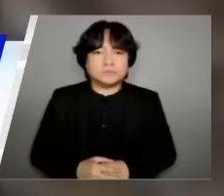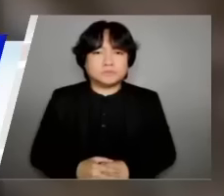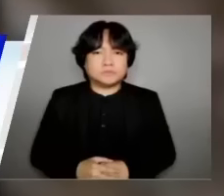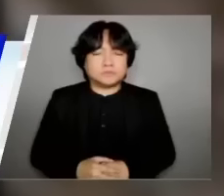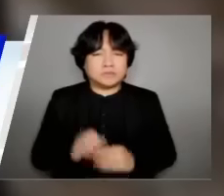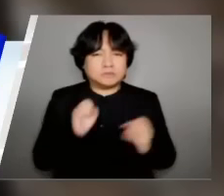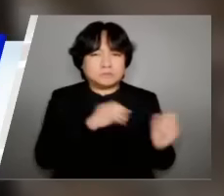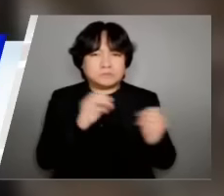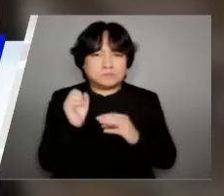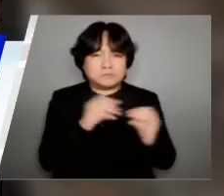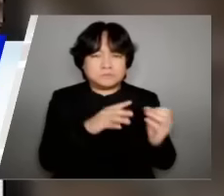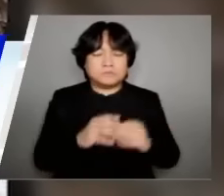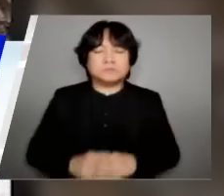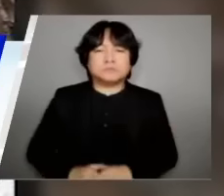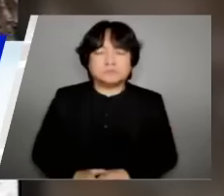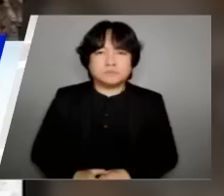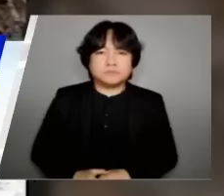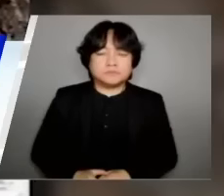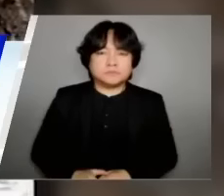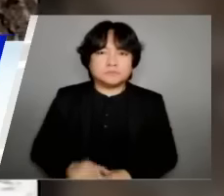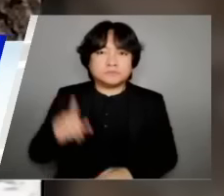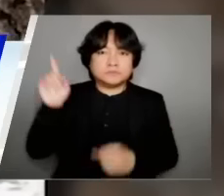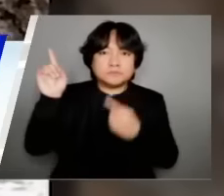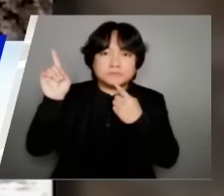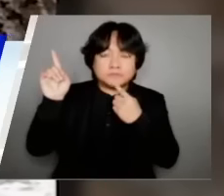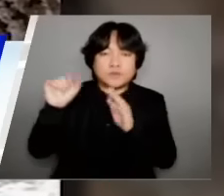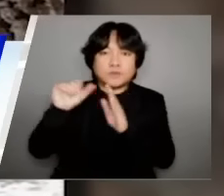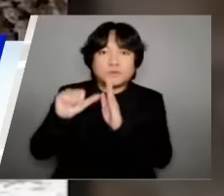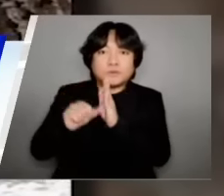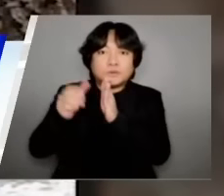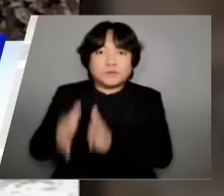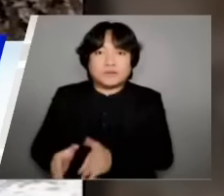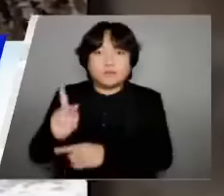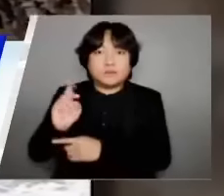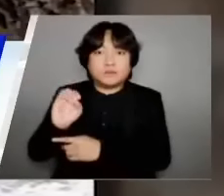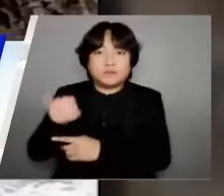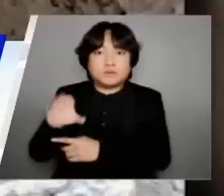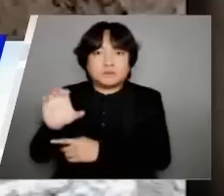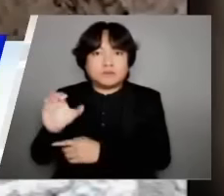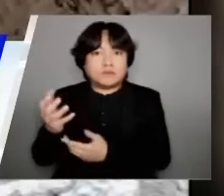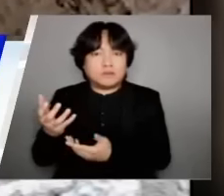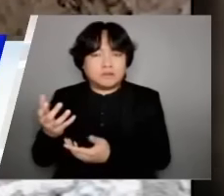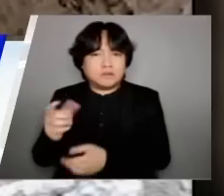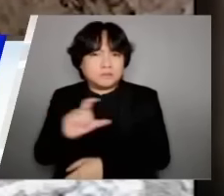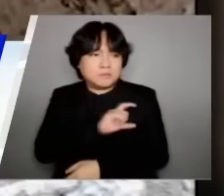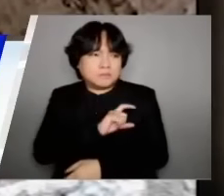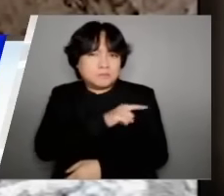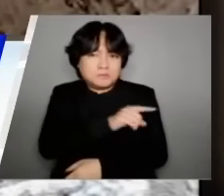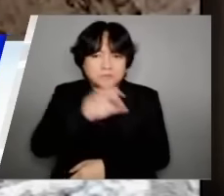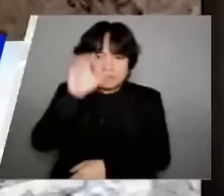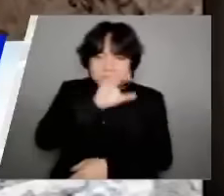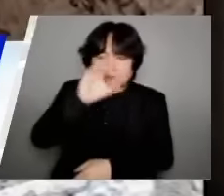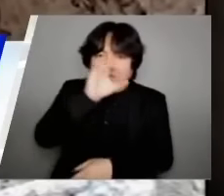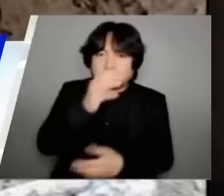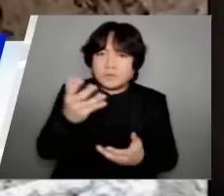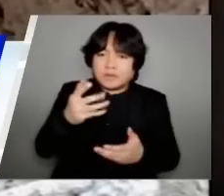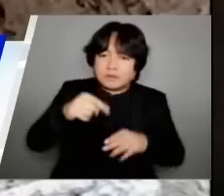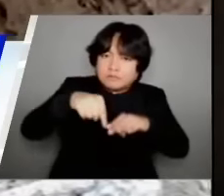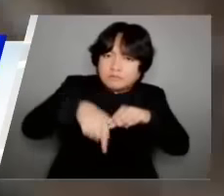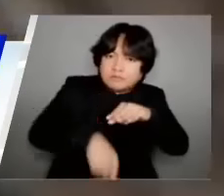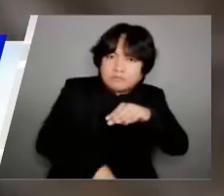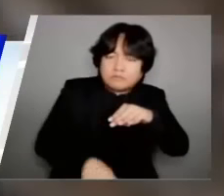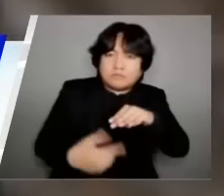isang pahayag, ipinunto ni Attorney Torion na hindi pa rin nakikita ng PNP ang sinasabing tunnel matapos ang 11